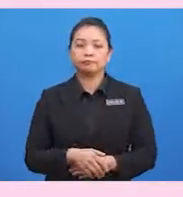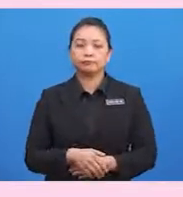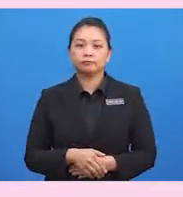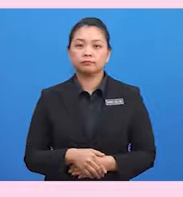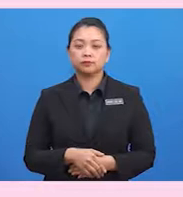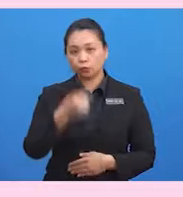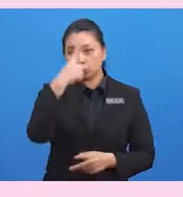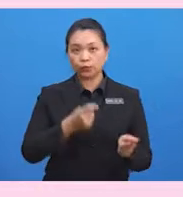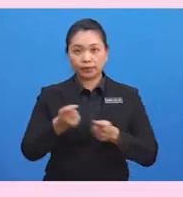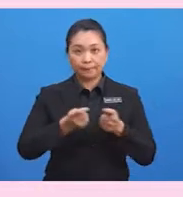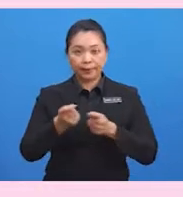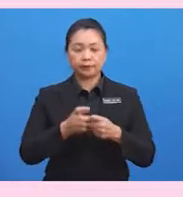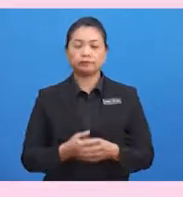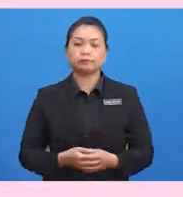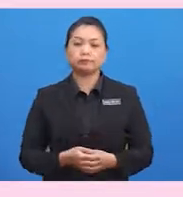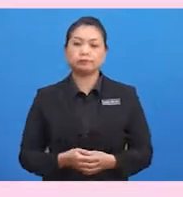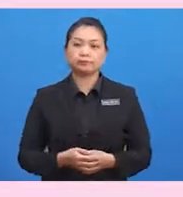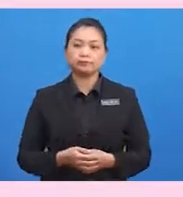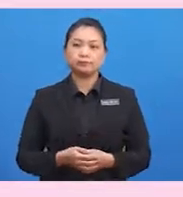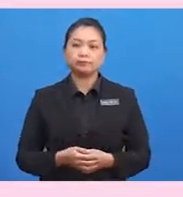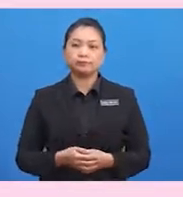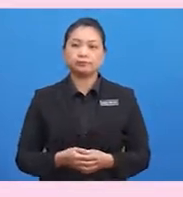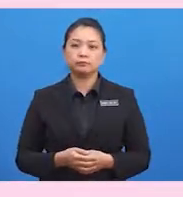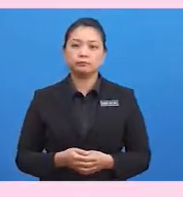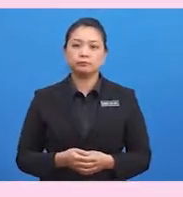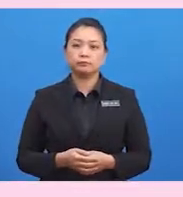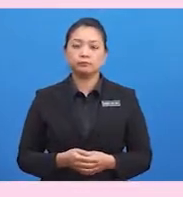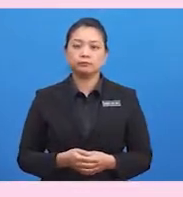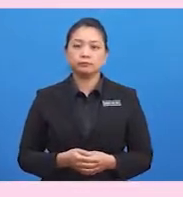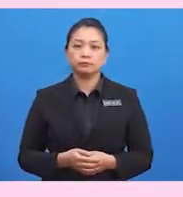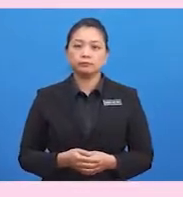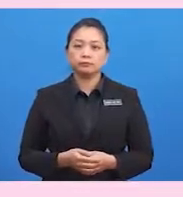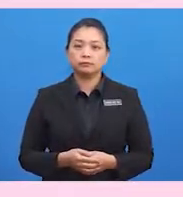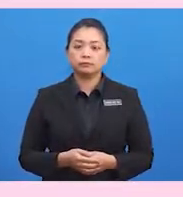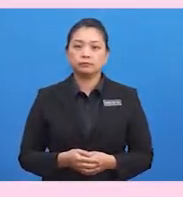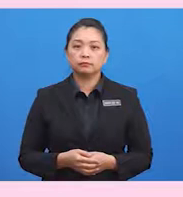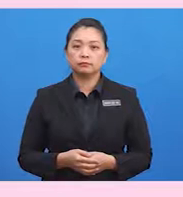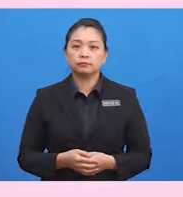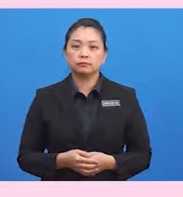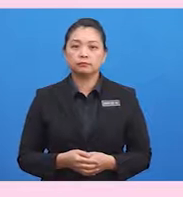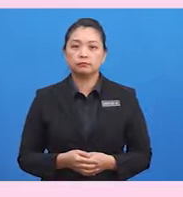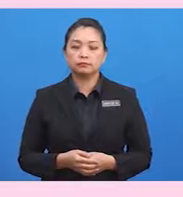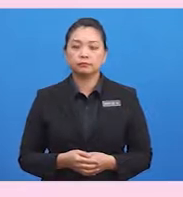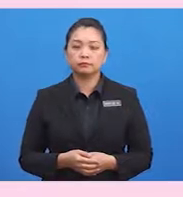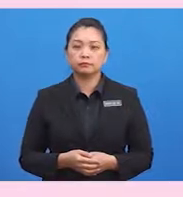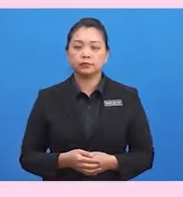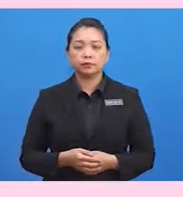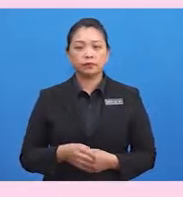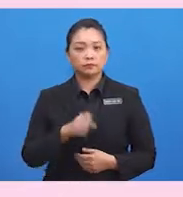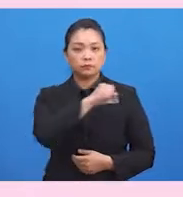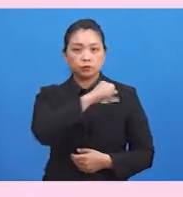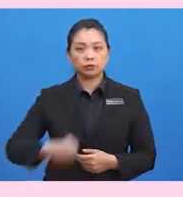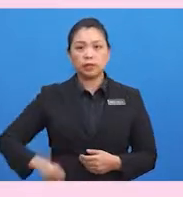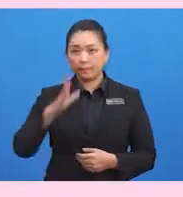takbiran yang gemilang setengah ke juga telah memperkenalkan suatu sistem